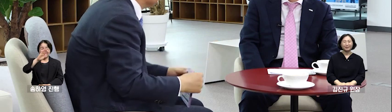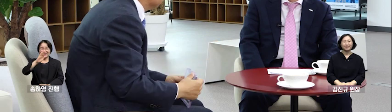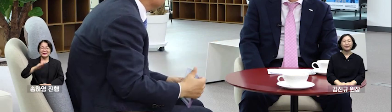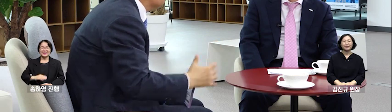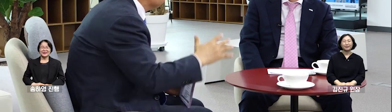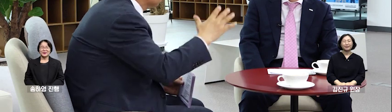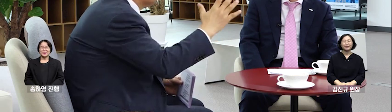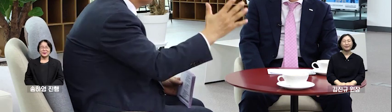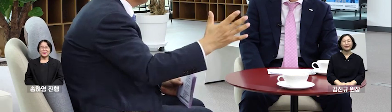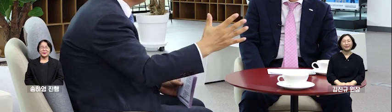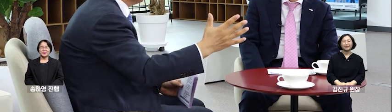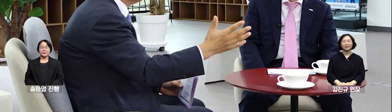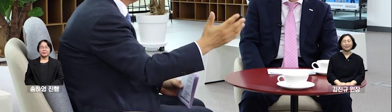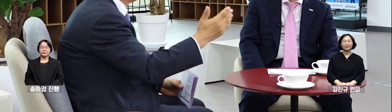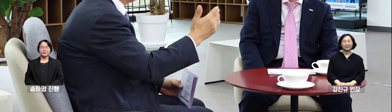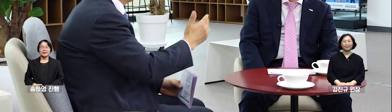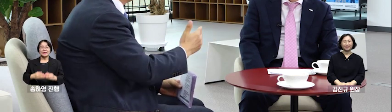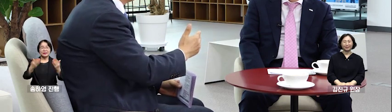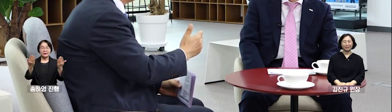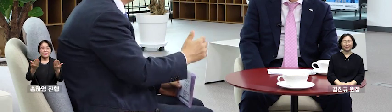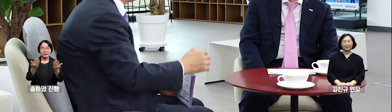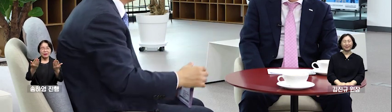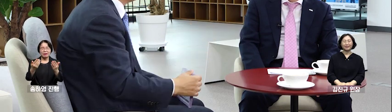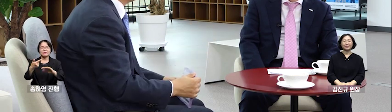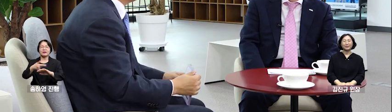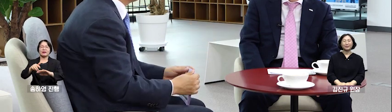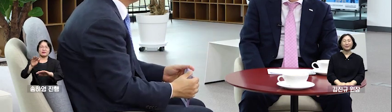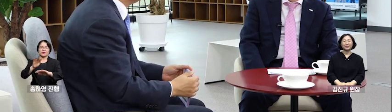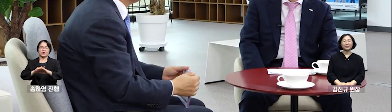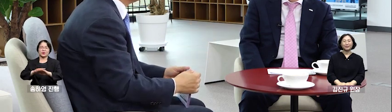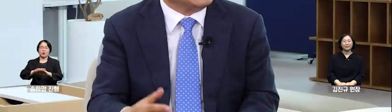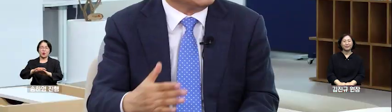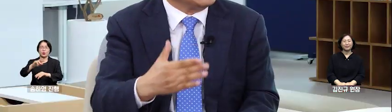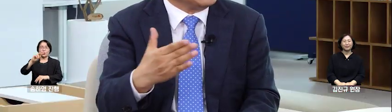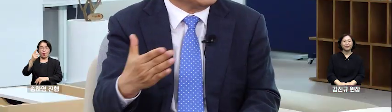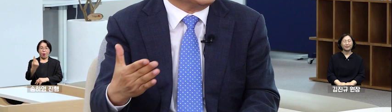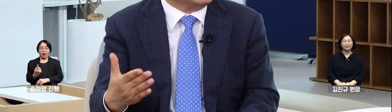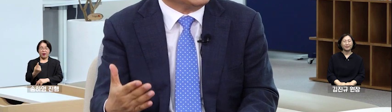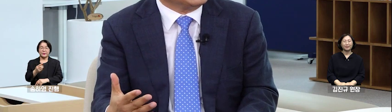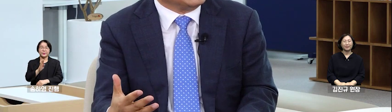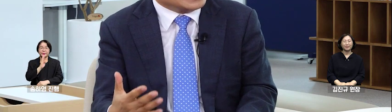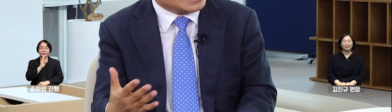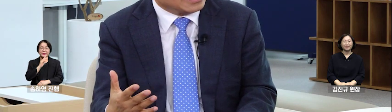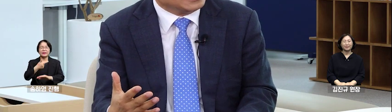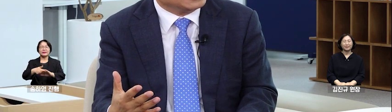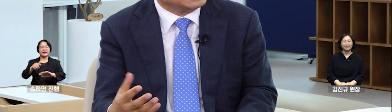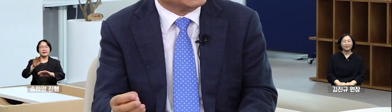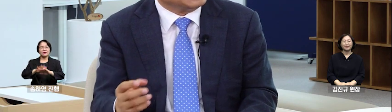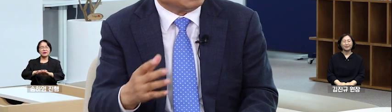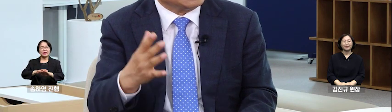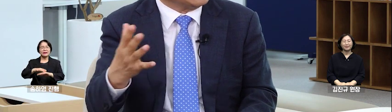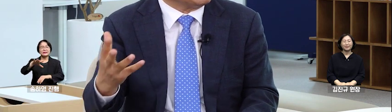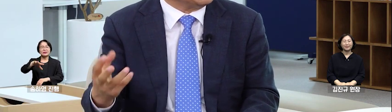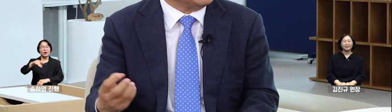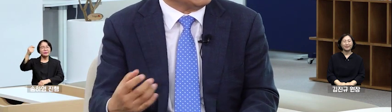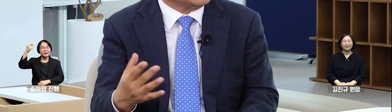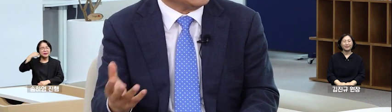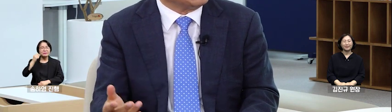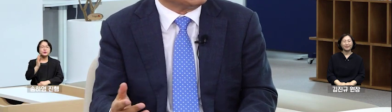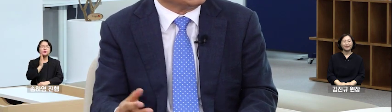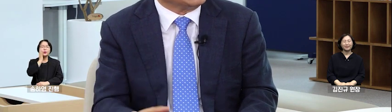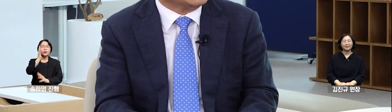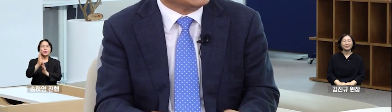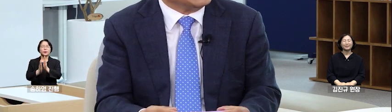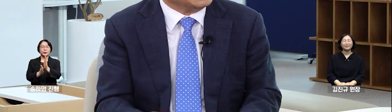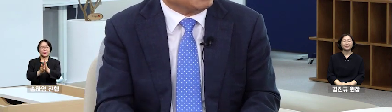에 일하시다가 대전으로 이렇게 오셨다고 그러고 그 배 절에 대한 인 4억 그 녹색 도시 뭐